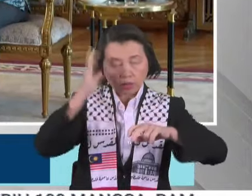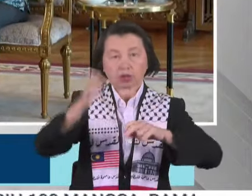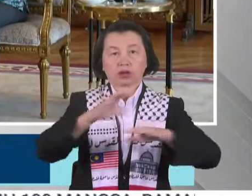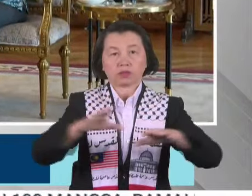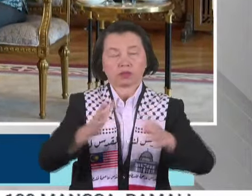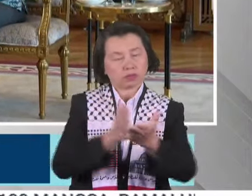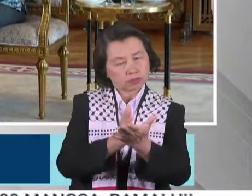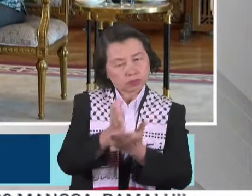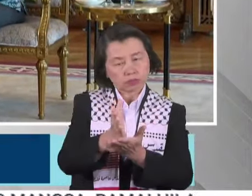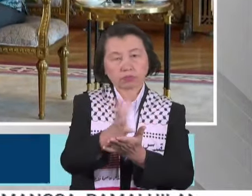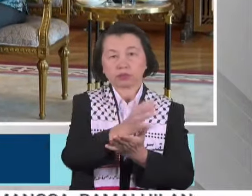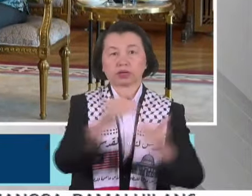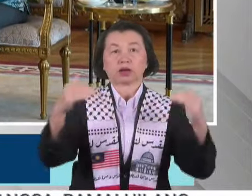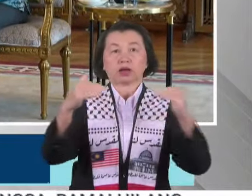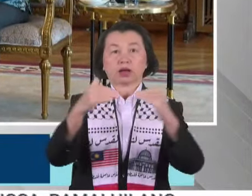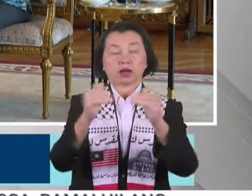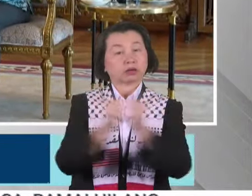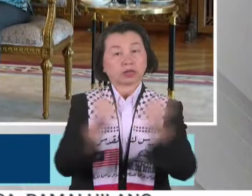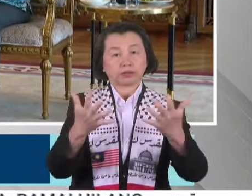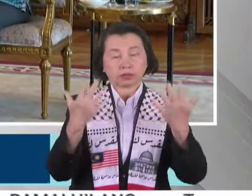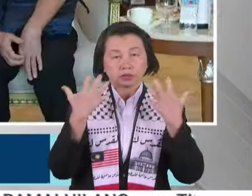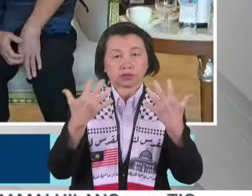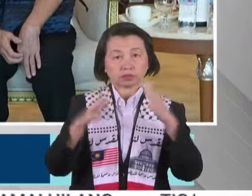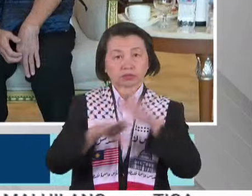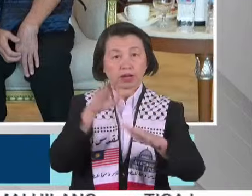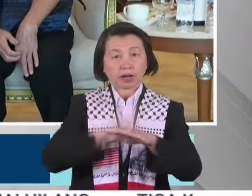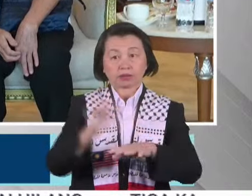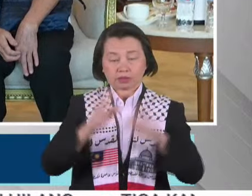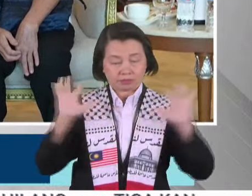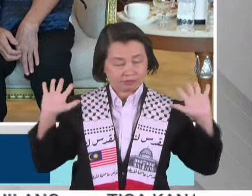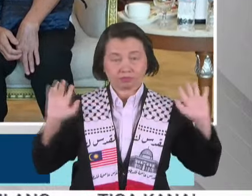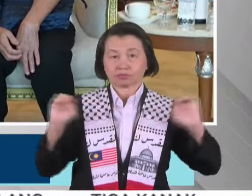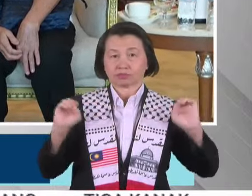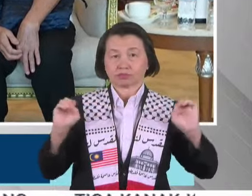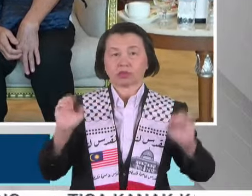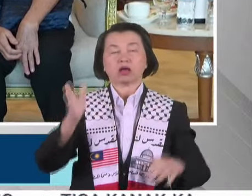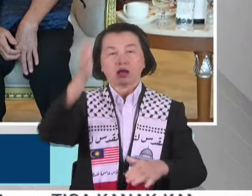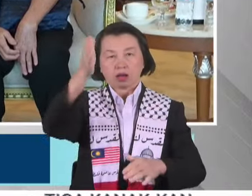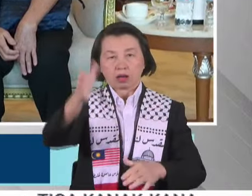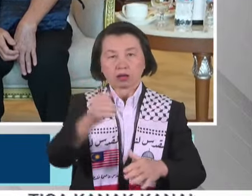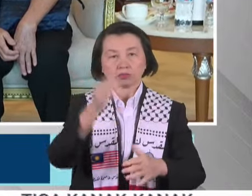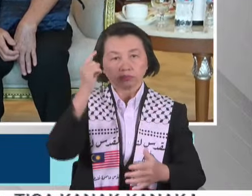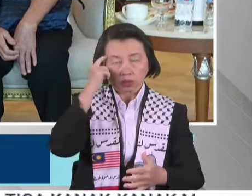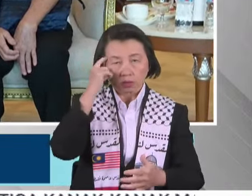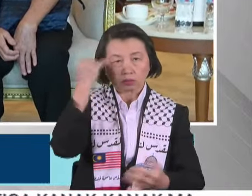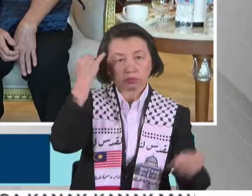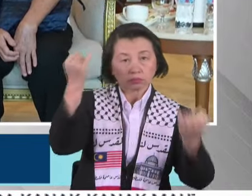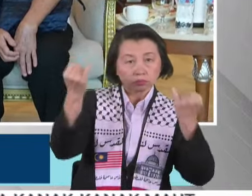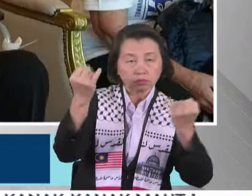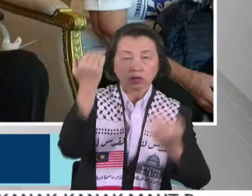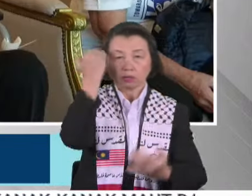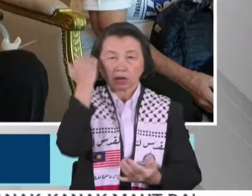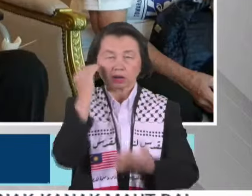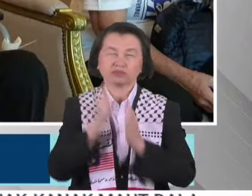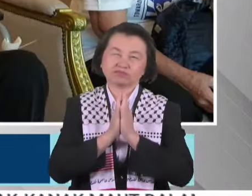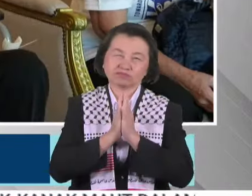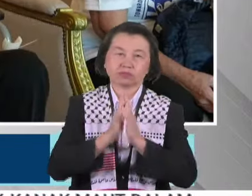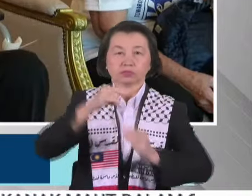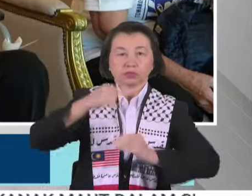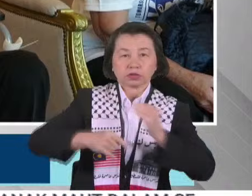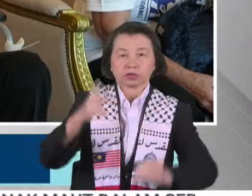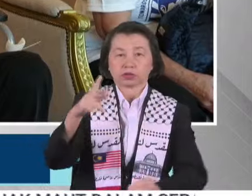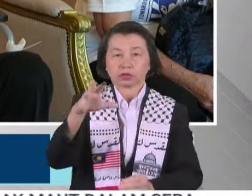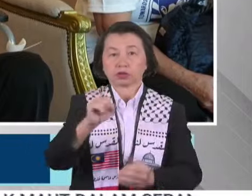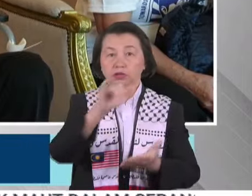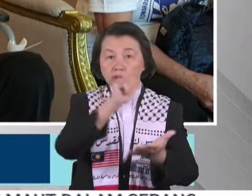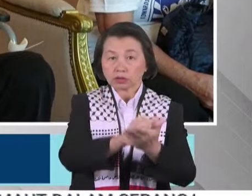dilaksanakan secara telus dan adil tanpa campur tangan mana-mana pihak. Ia akan ambil kira pandangan Mahkamah Rayuan berhubung